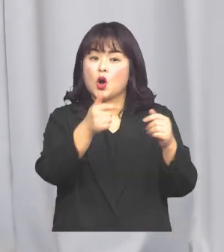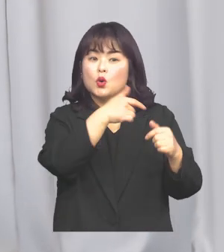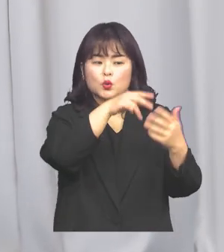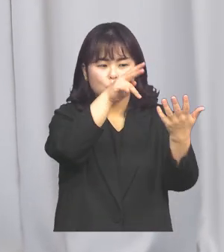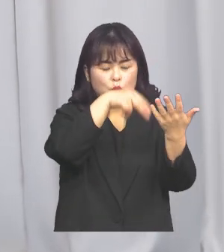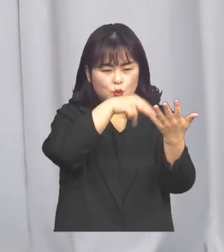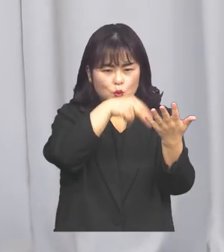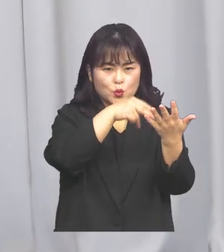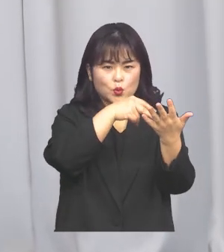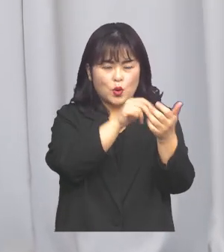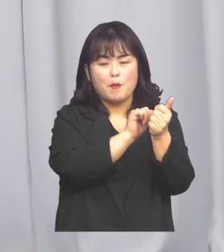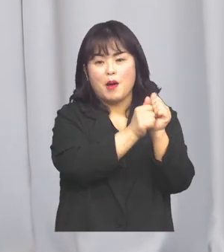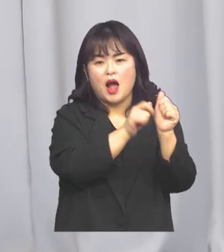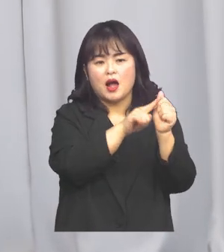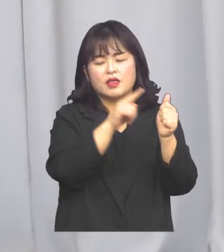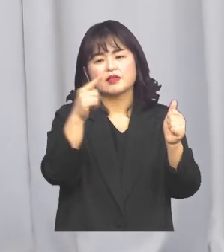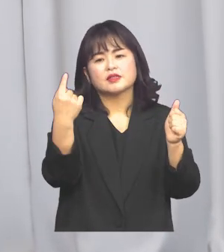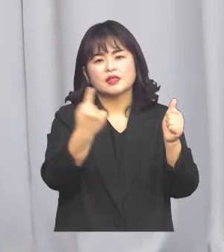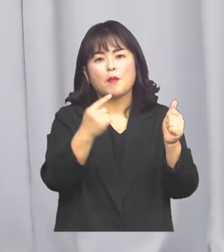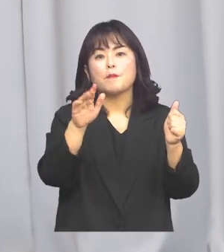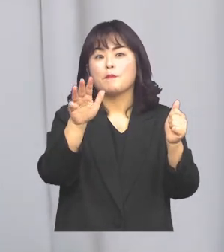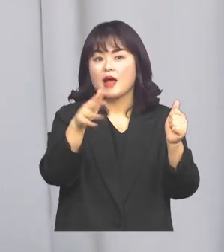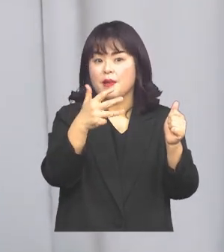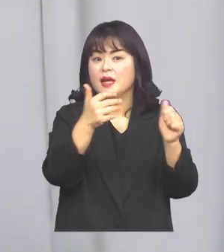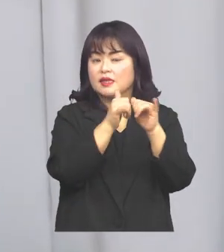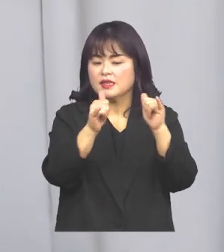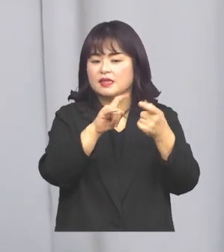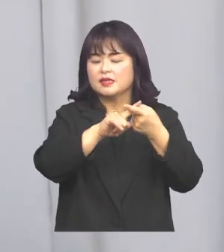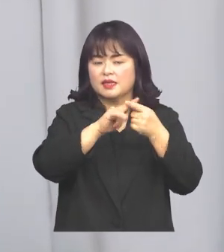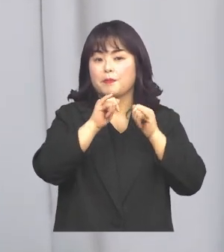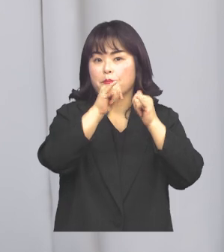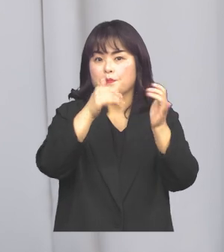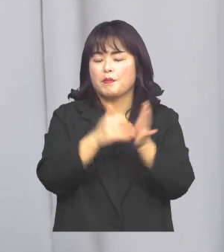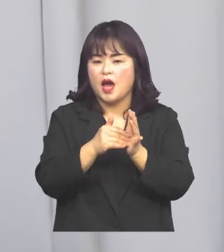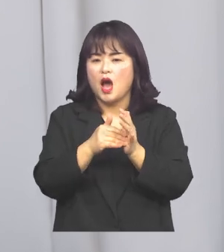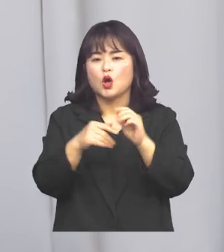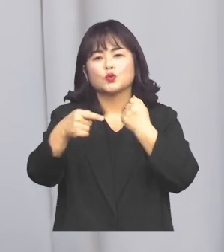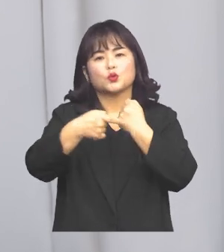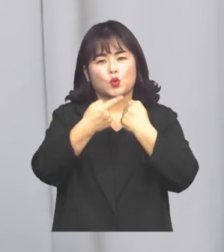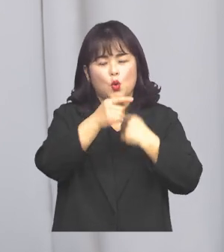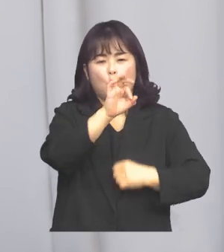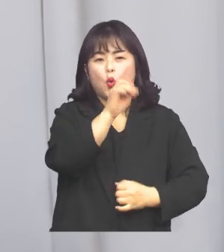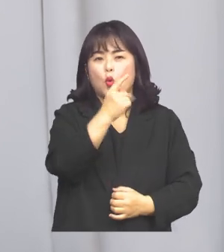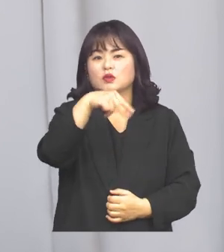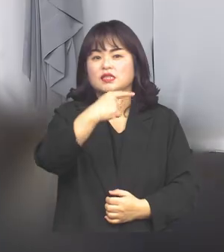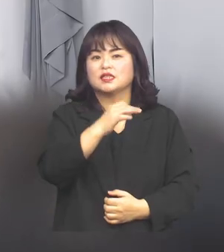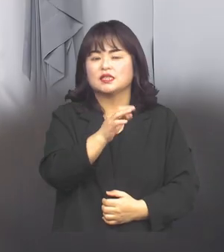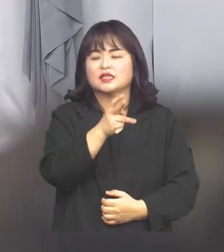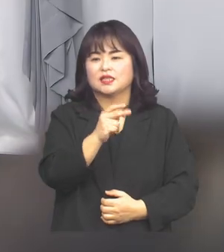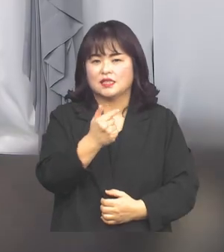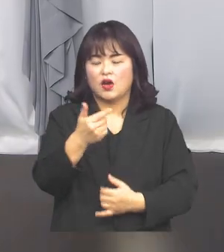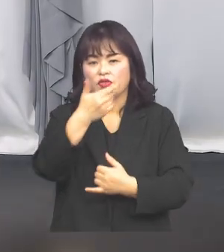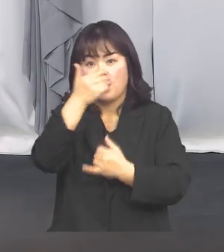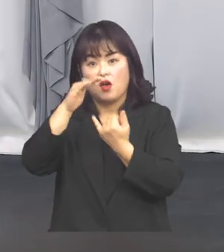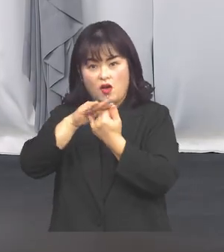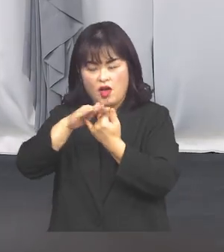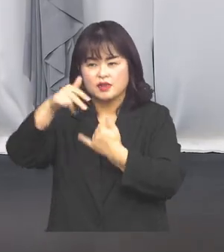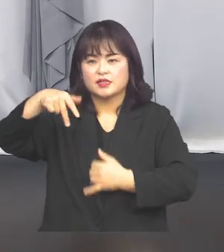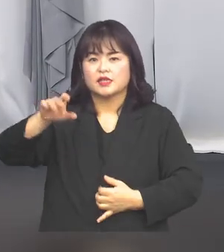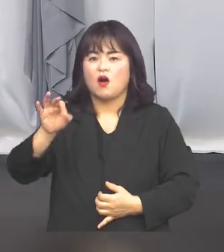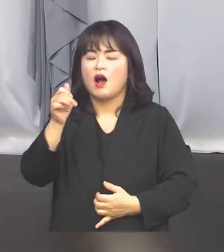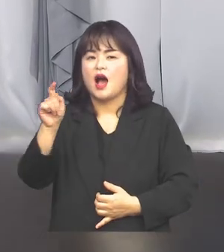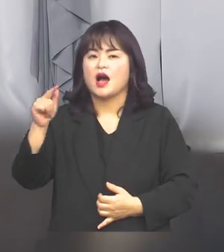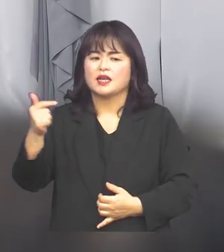독서 마라톤 대회에는 1,847명이 완주했고 우수 완주자로는 초등부 오승현, 청소년부